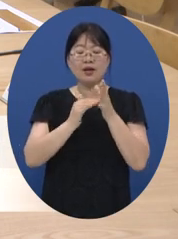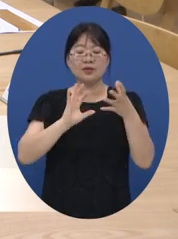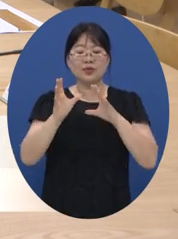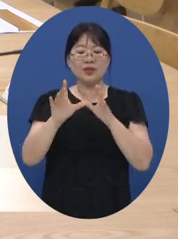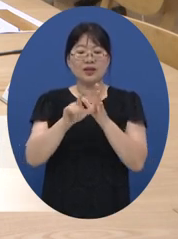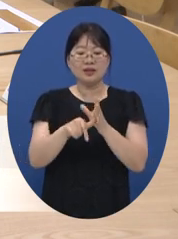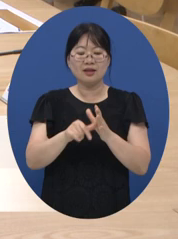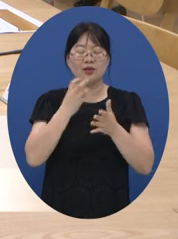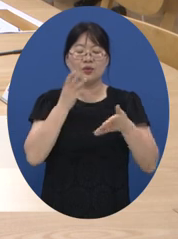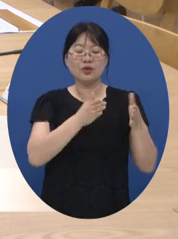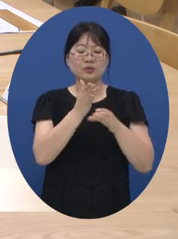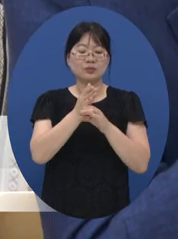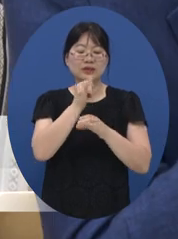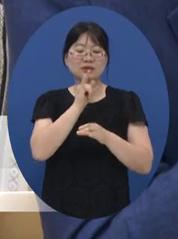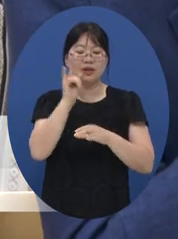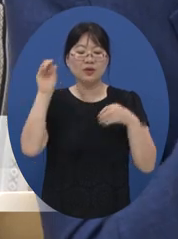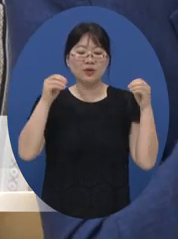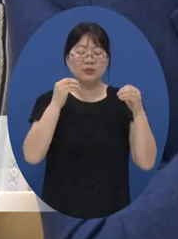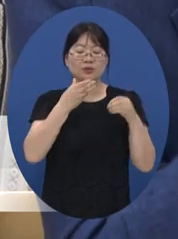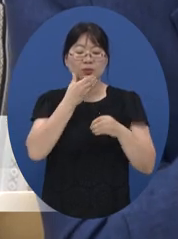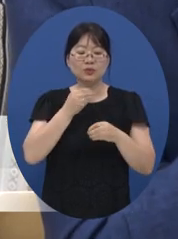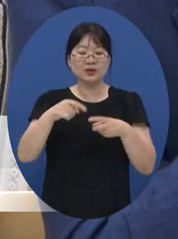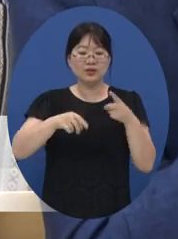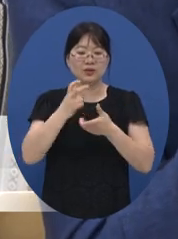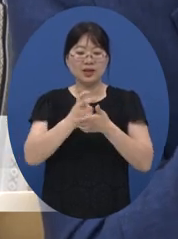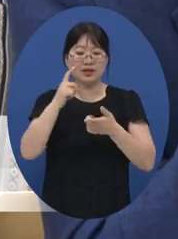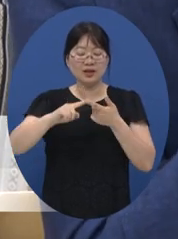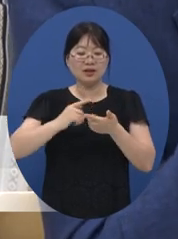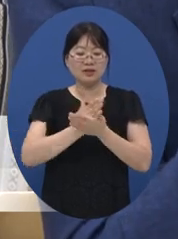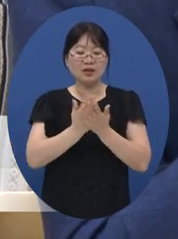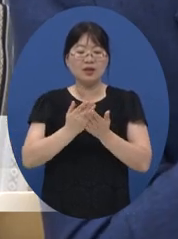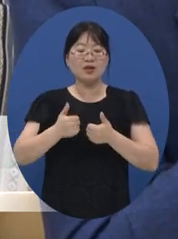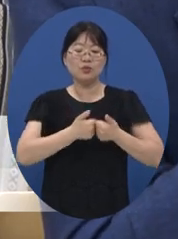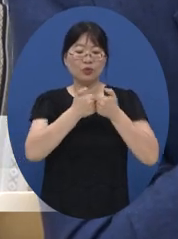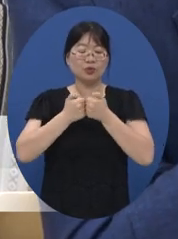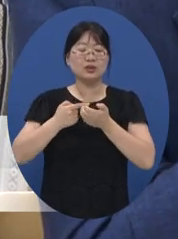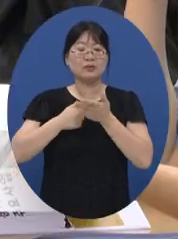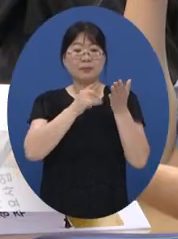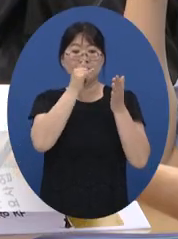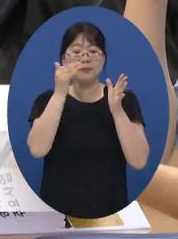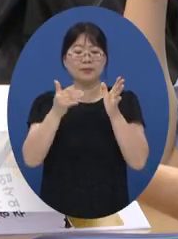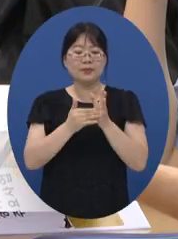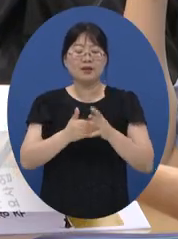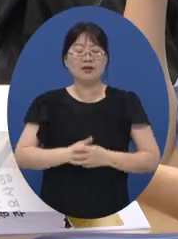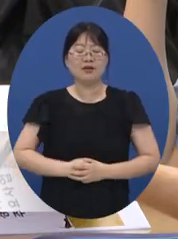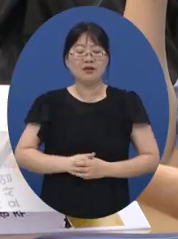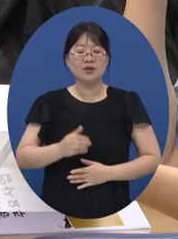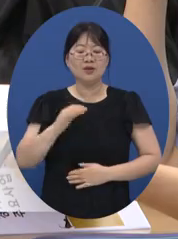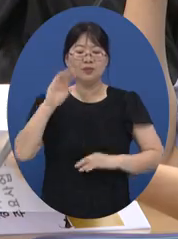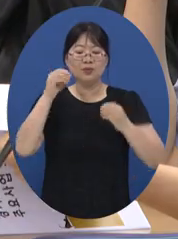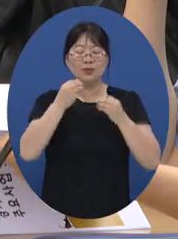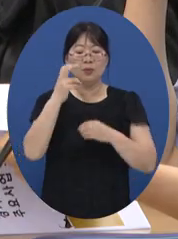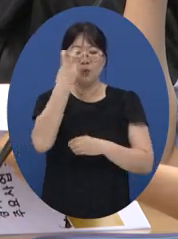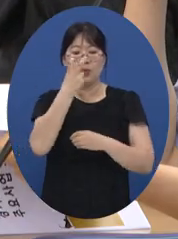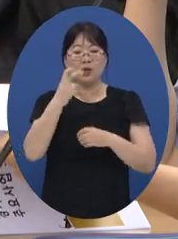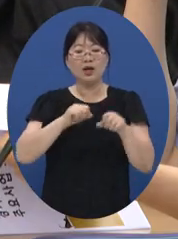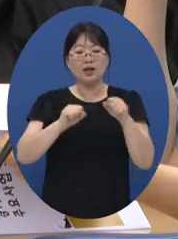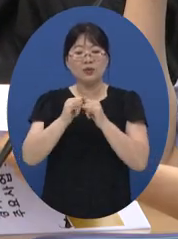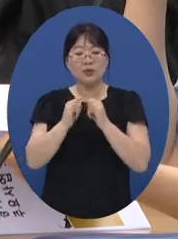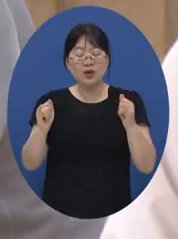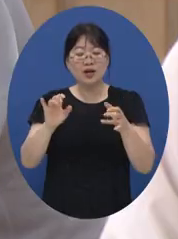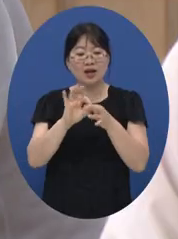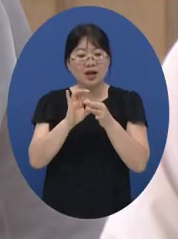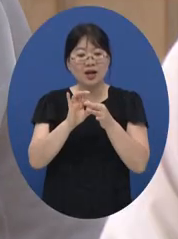토론회에서는 경기도가 준비중인 동물복지 성 책들에 대한 다각도의 논의가 이루어졌습니다 동물보호 활동가 와 해당 정책에